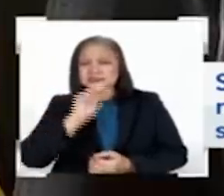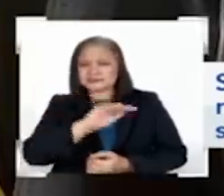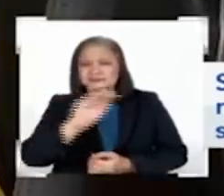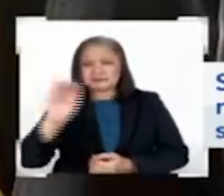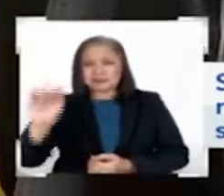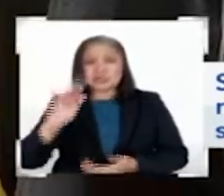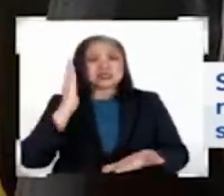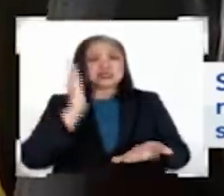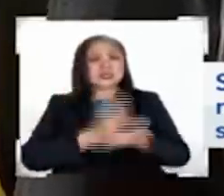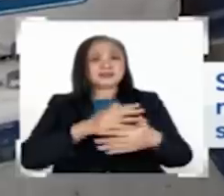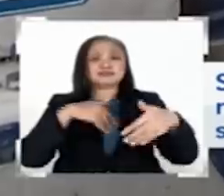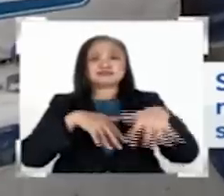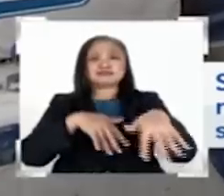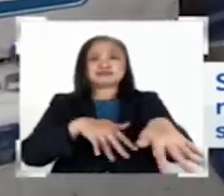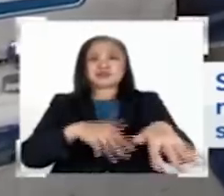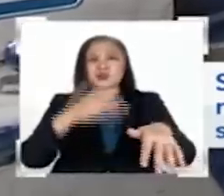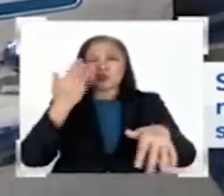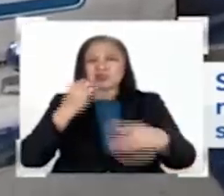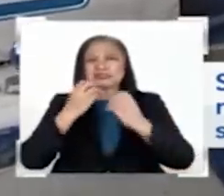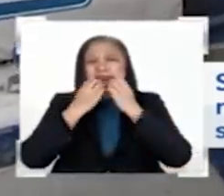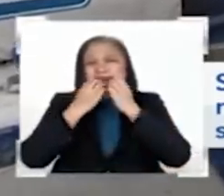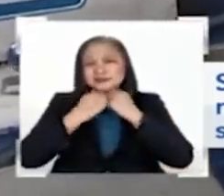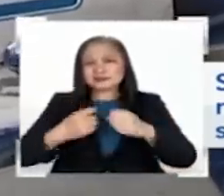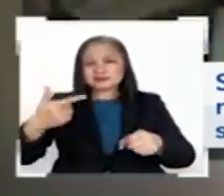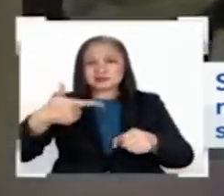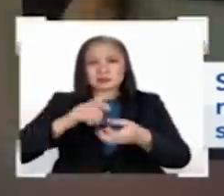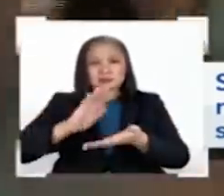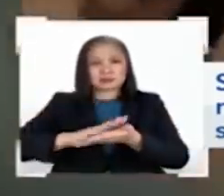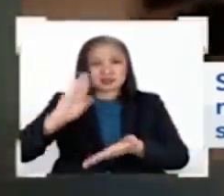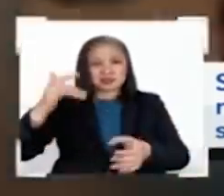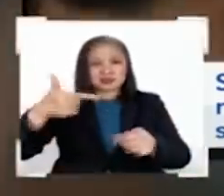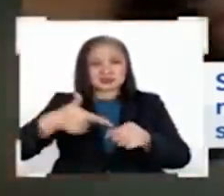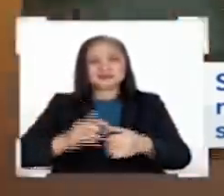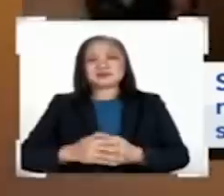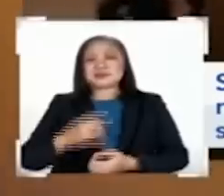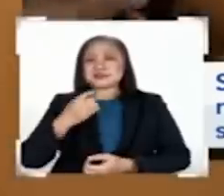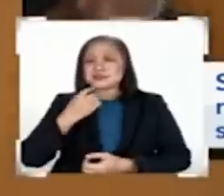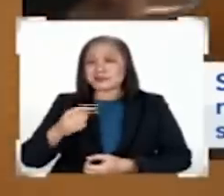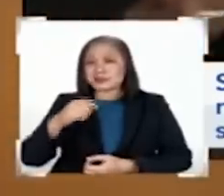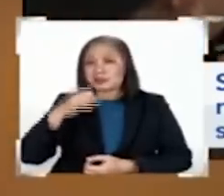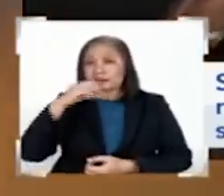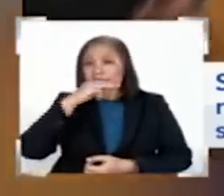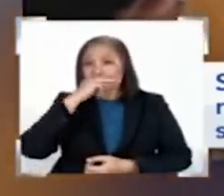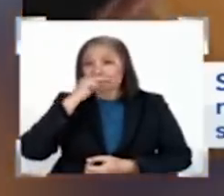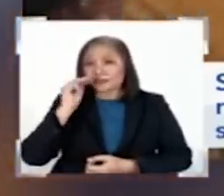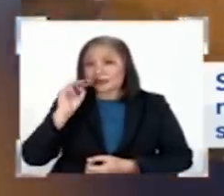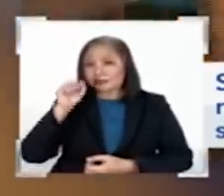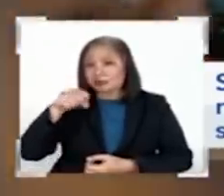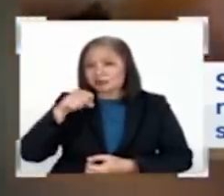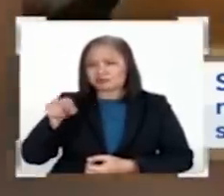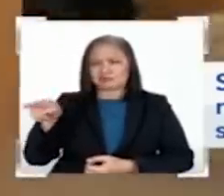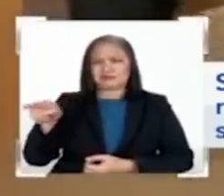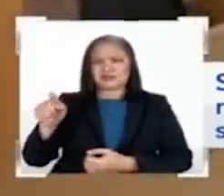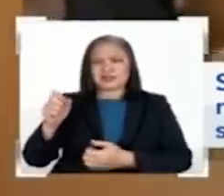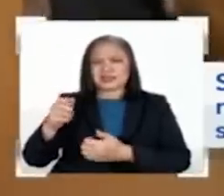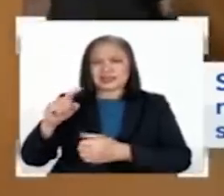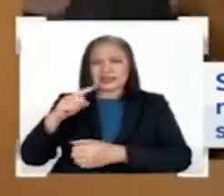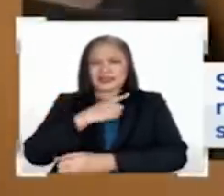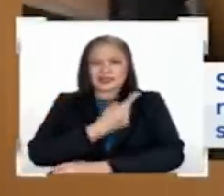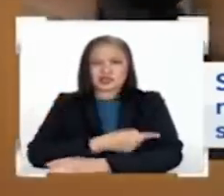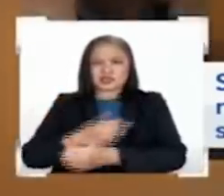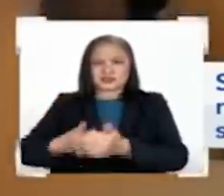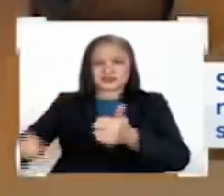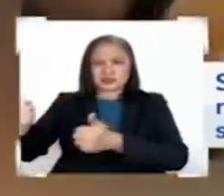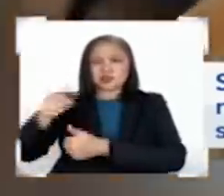sa gasolina ngayong mahalang produktong petrolyo. Sinabi ni Pacquiao na bilang Energy Secretary, dapat daw munang bigyang pansin ni Cusi